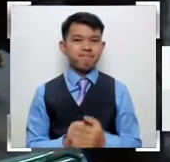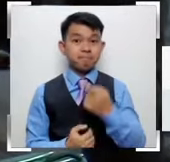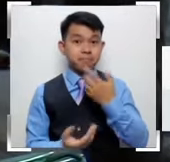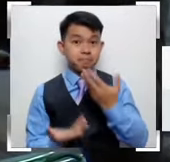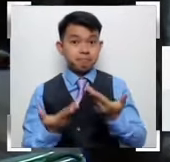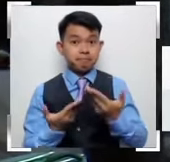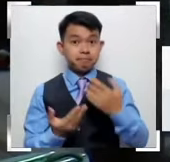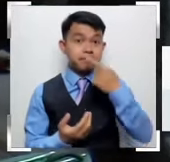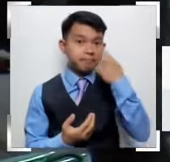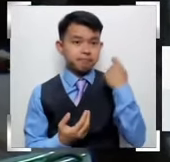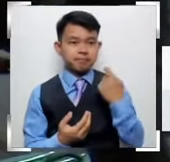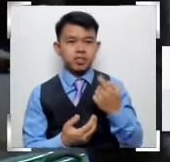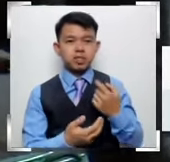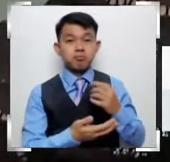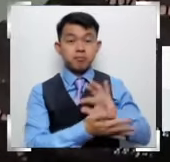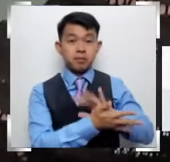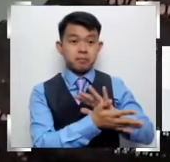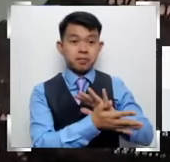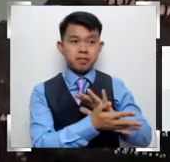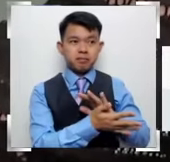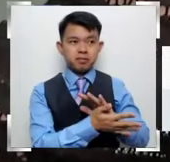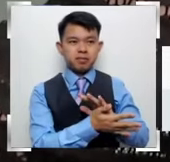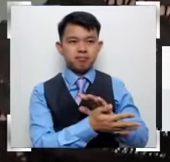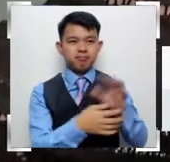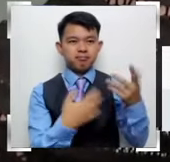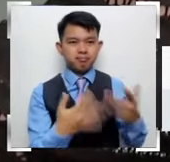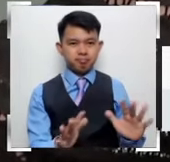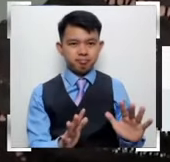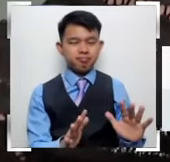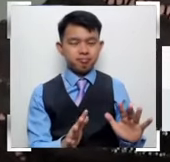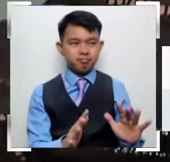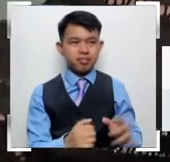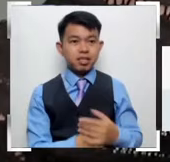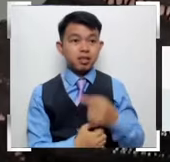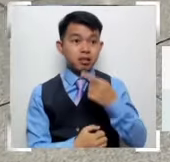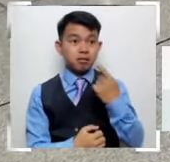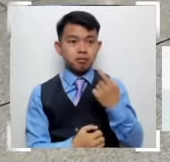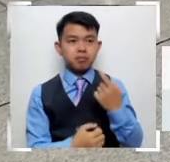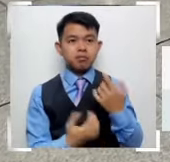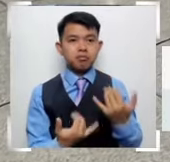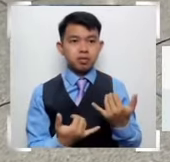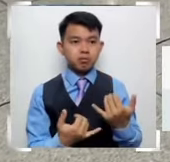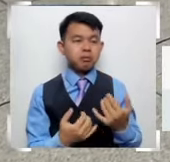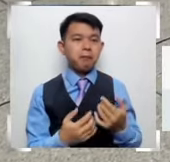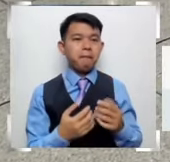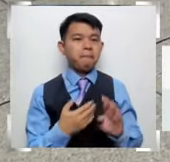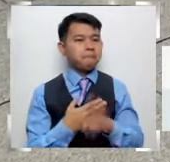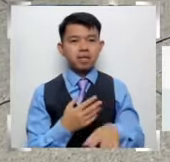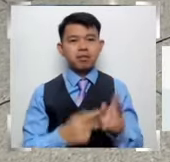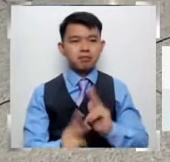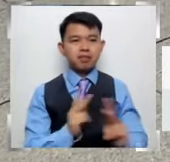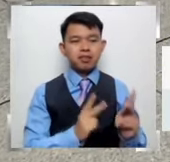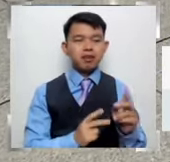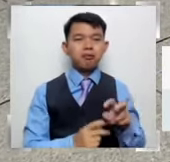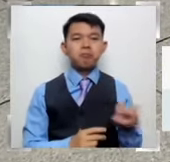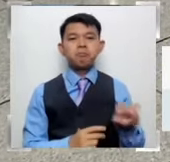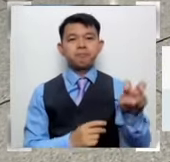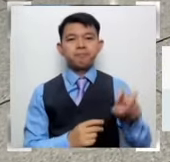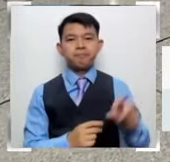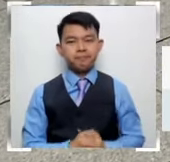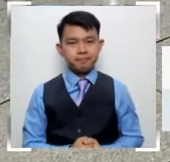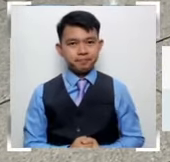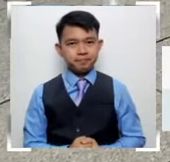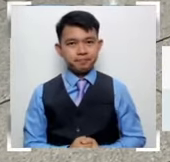ng pandemic, ito yung time na bumalik na uli yung turismo. 11:55 pa ng gabi ang flight